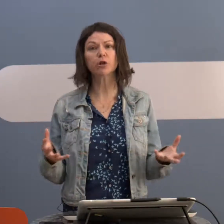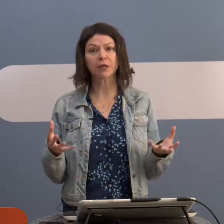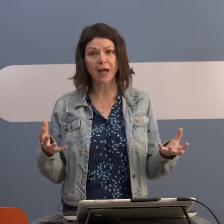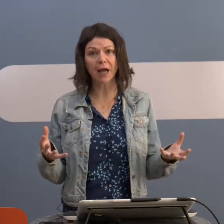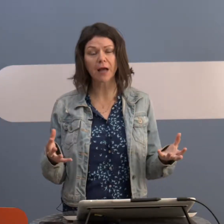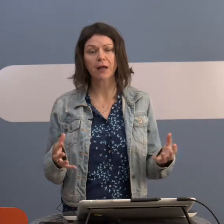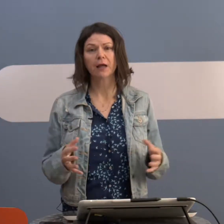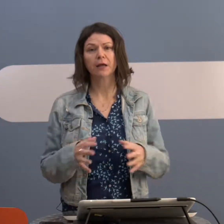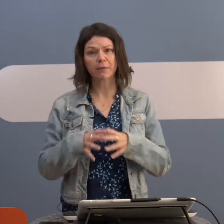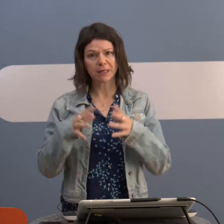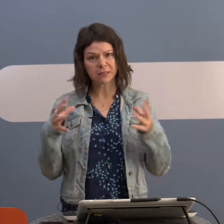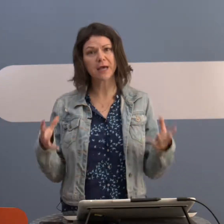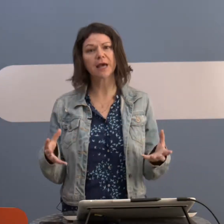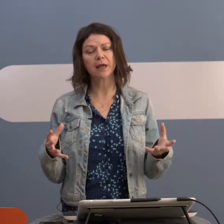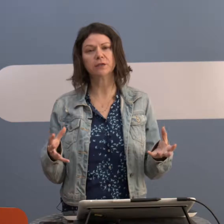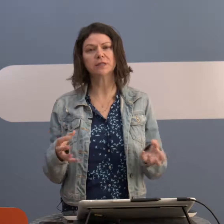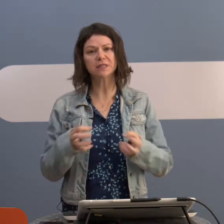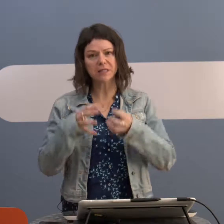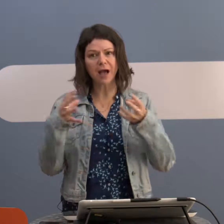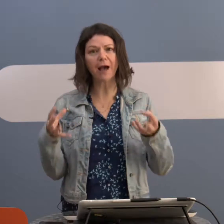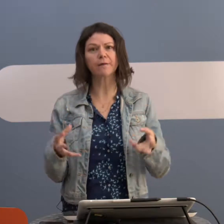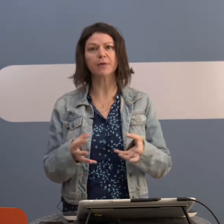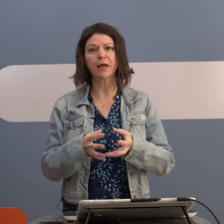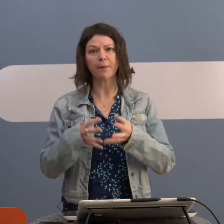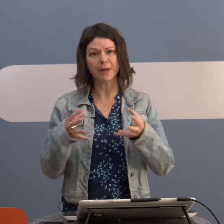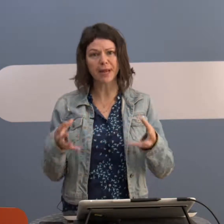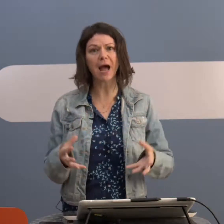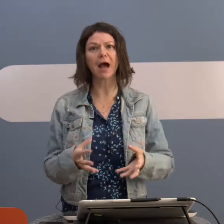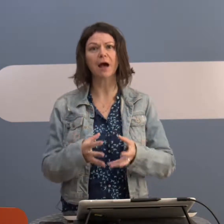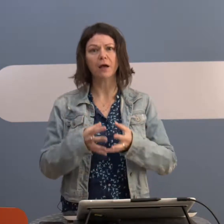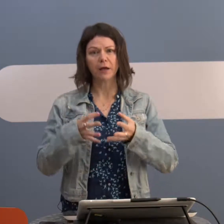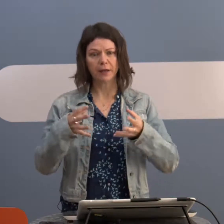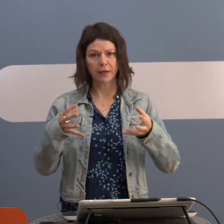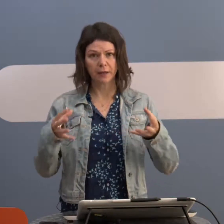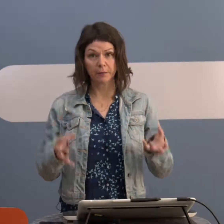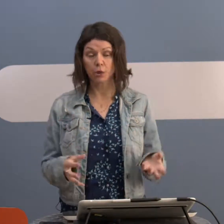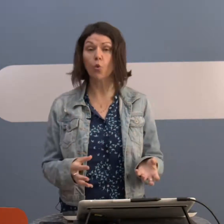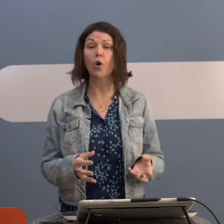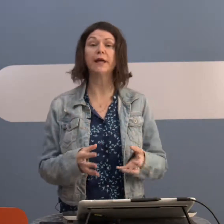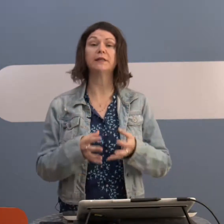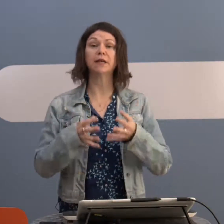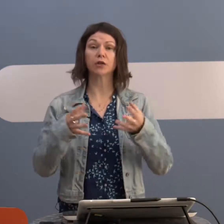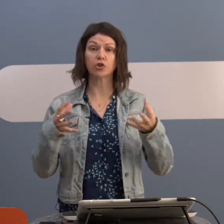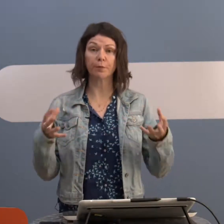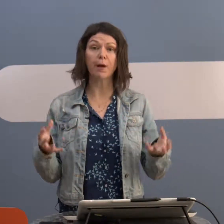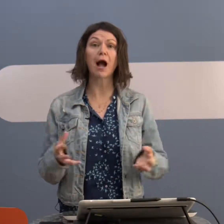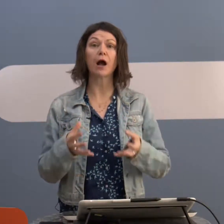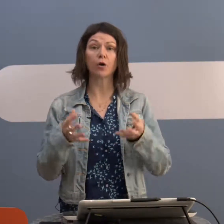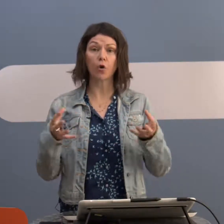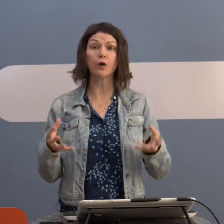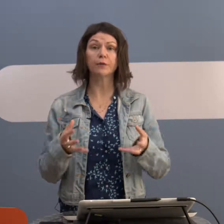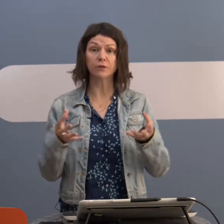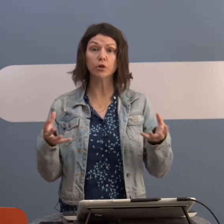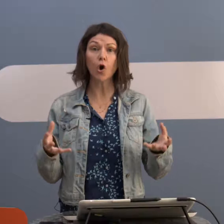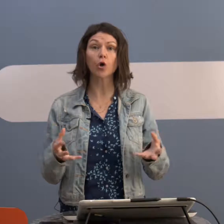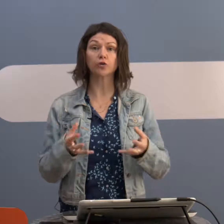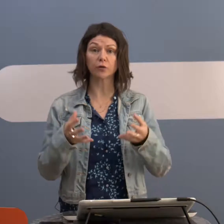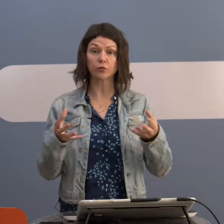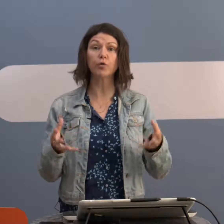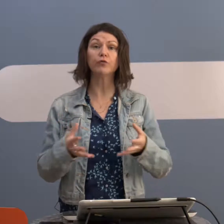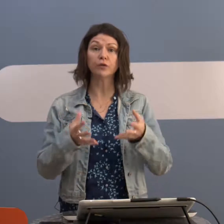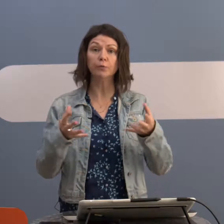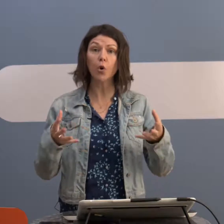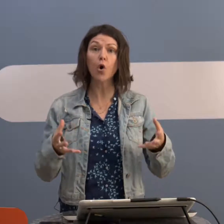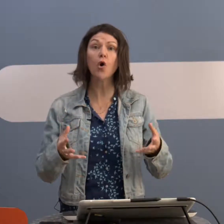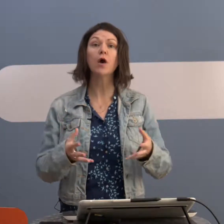70 שנה למעשה נסגר באמנה מיוחדת שבה כל המדינות